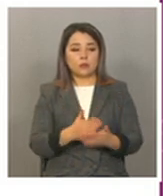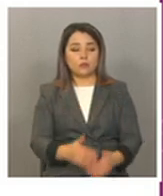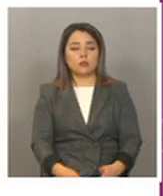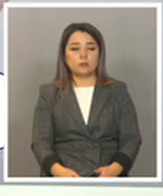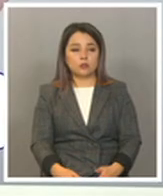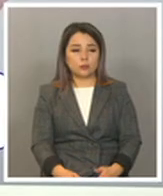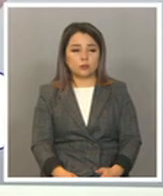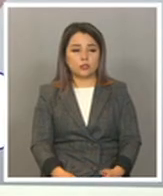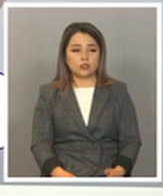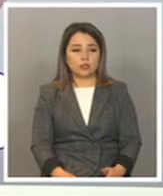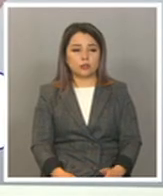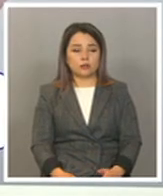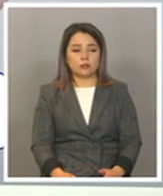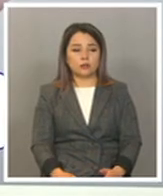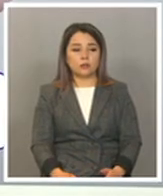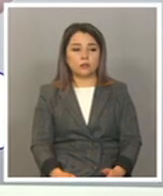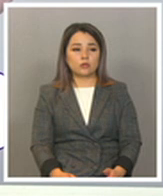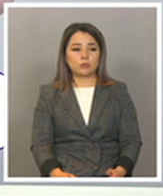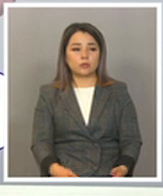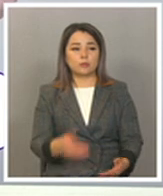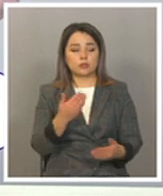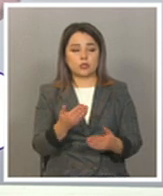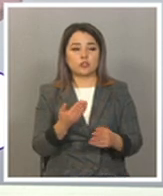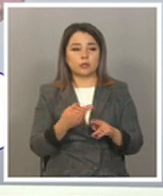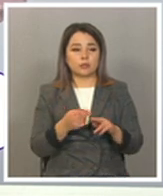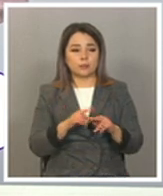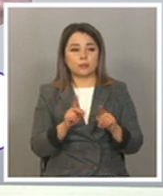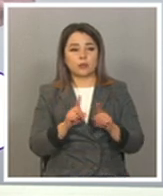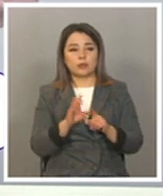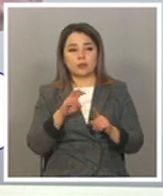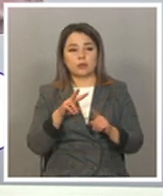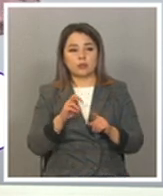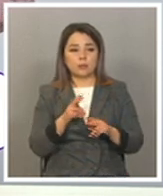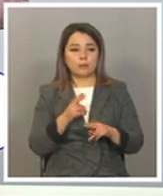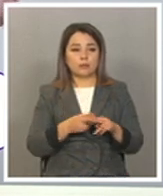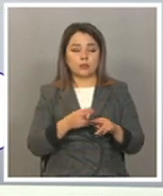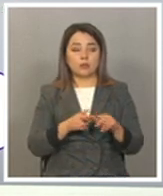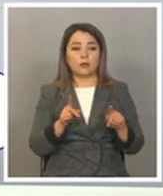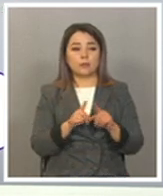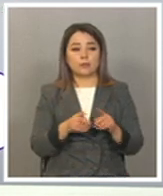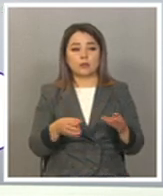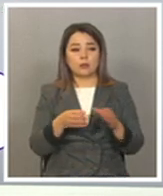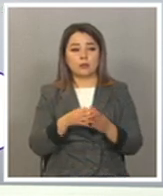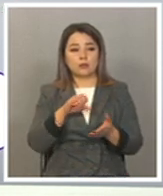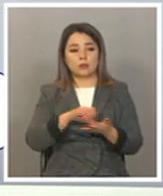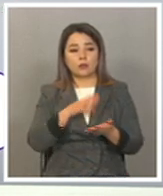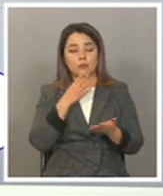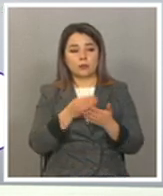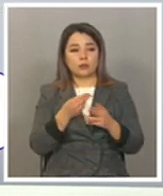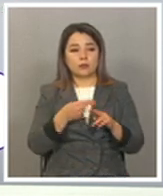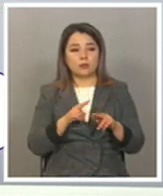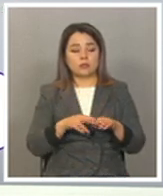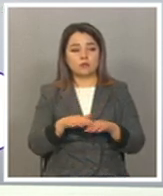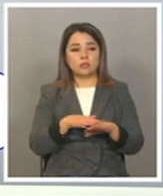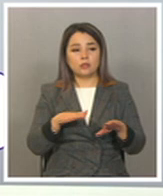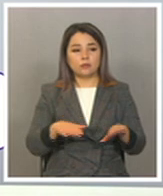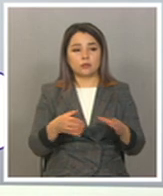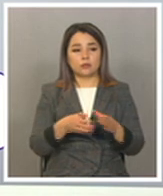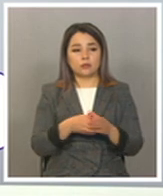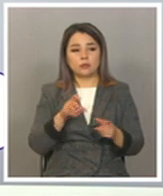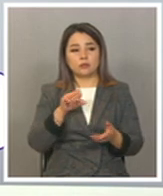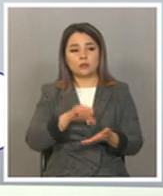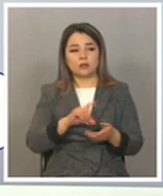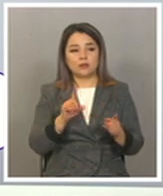түзуі мүмкін. Сілтілік металдардың қасиеттерін салыстырып көретін болсақ, бір топта орналасқан элементтердің